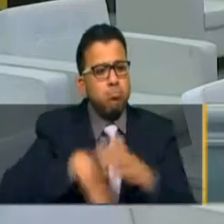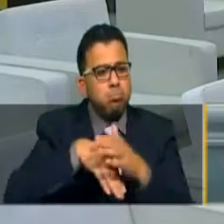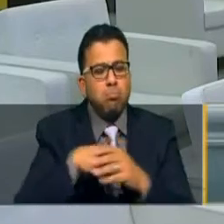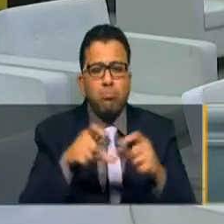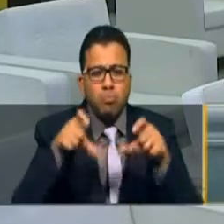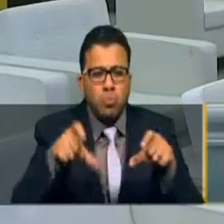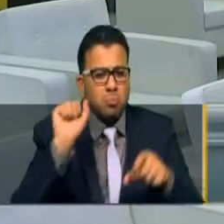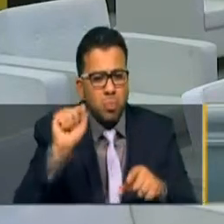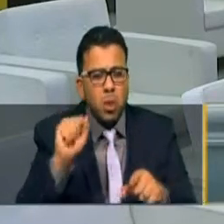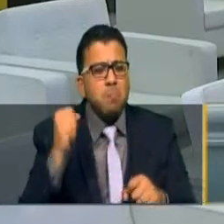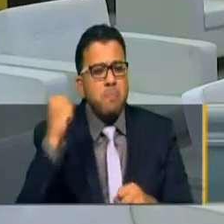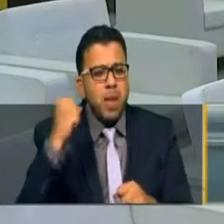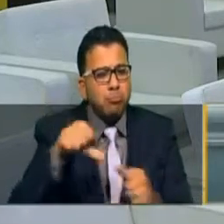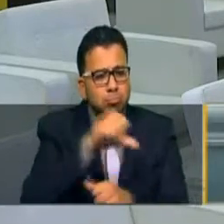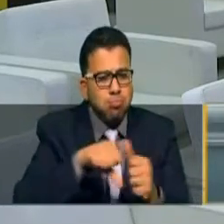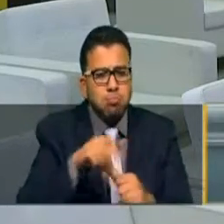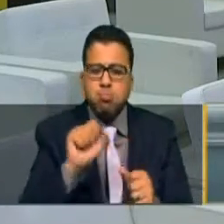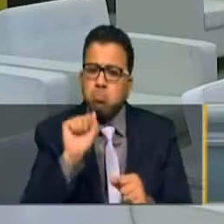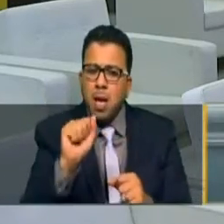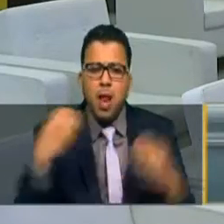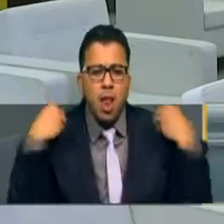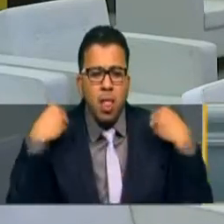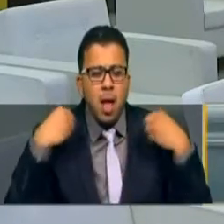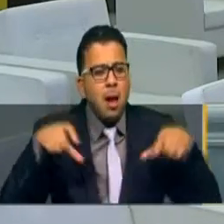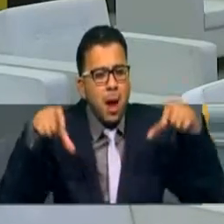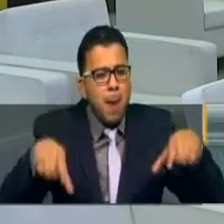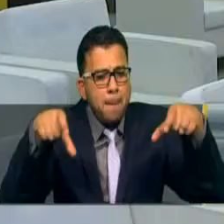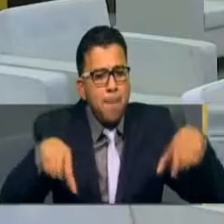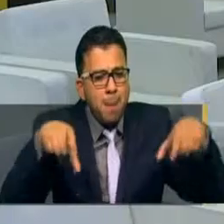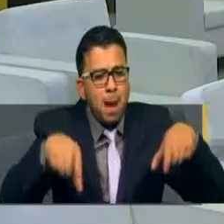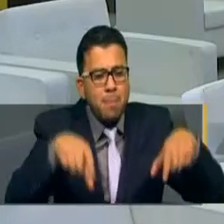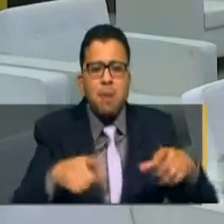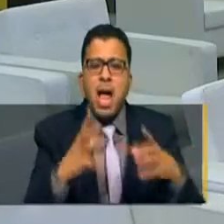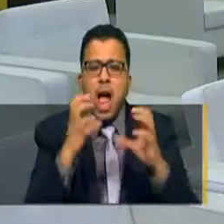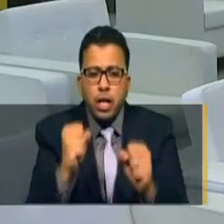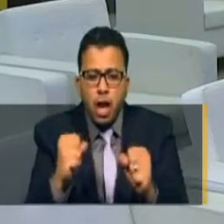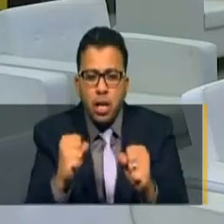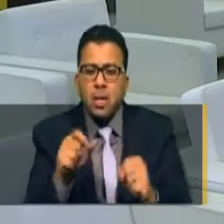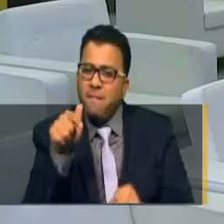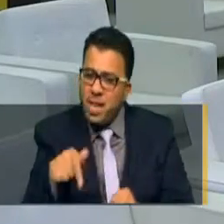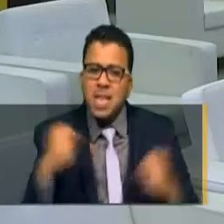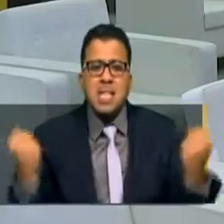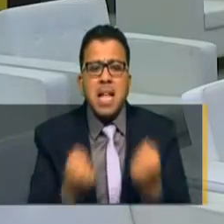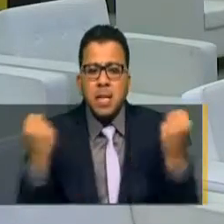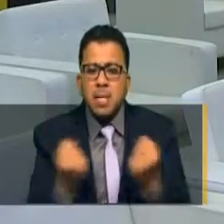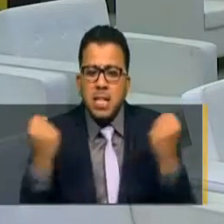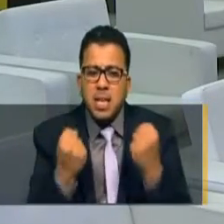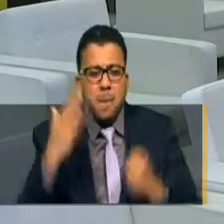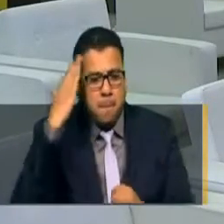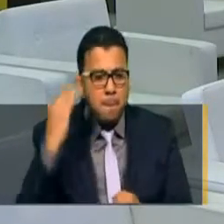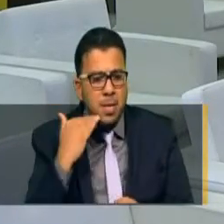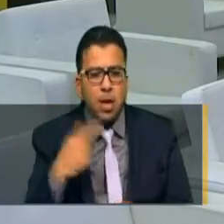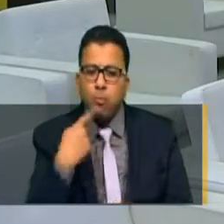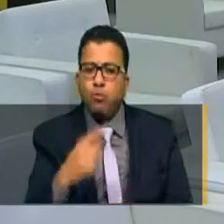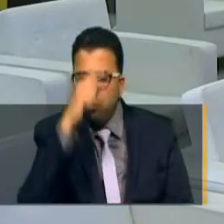هذه البطولة وال الملاعب الاحتياطية، المنشآت الاحتياطية اللي بتكون فيها تحت التدريب، وإن شاء الله نأمل